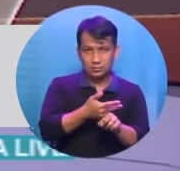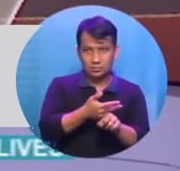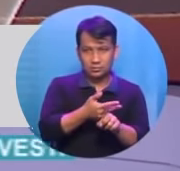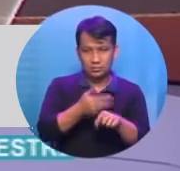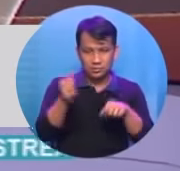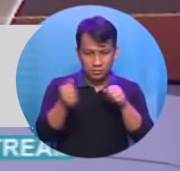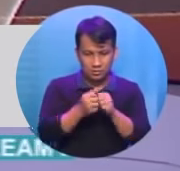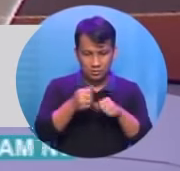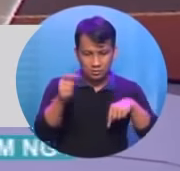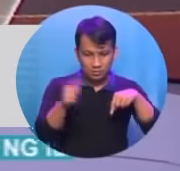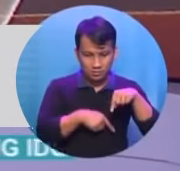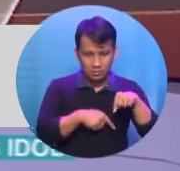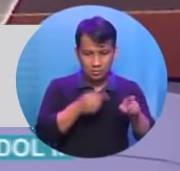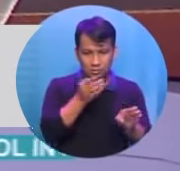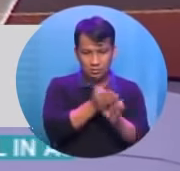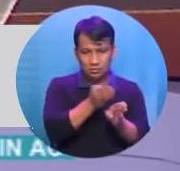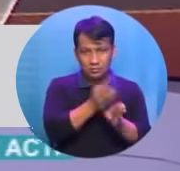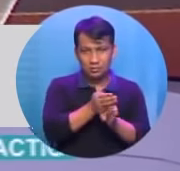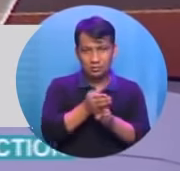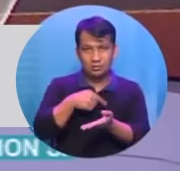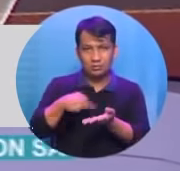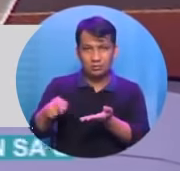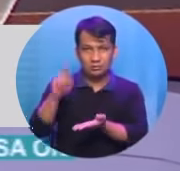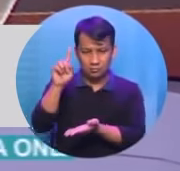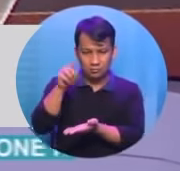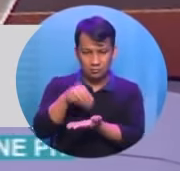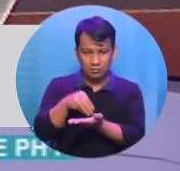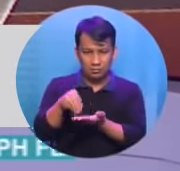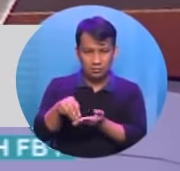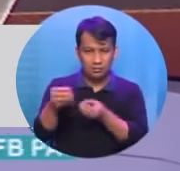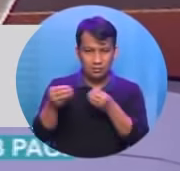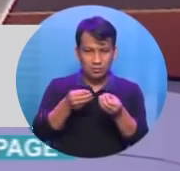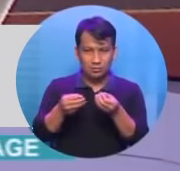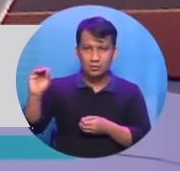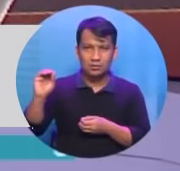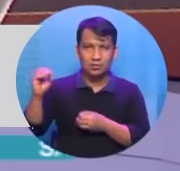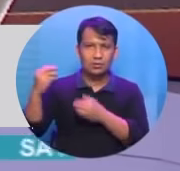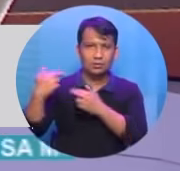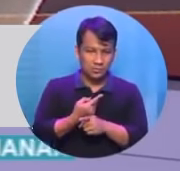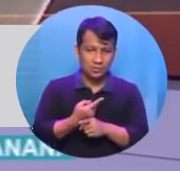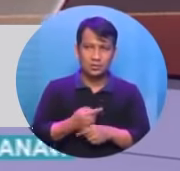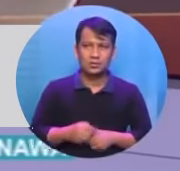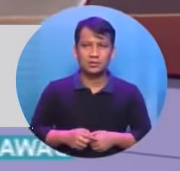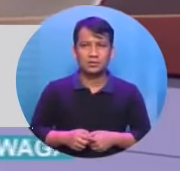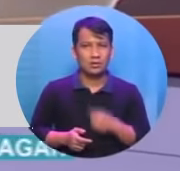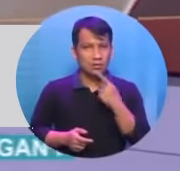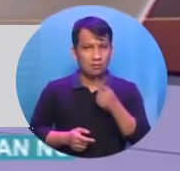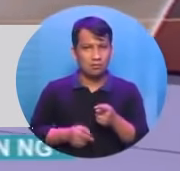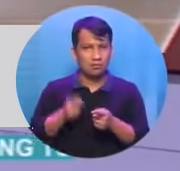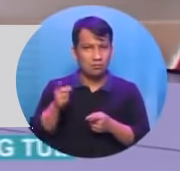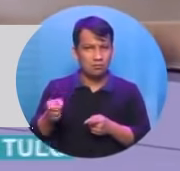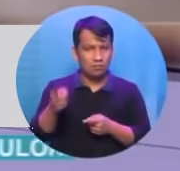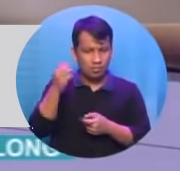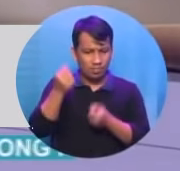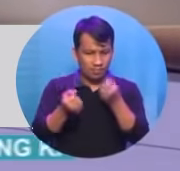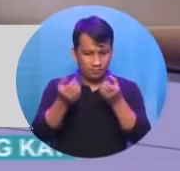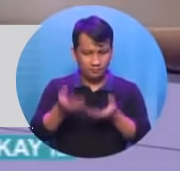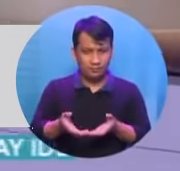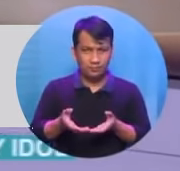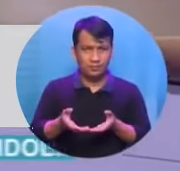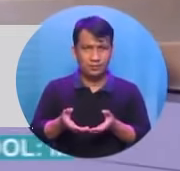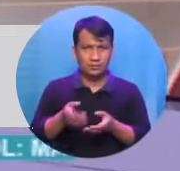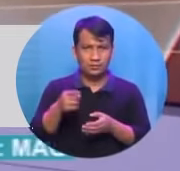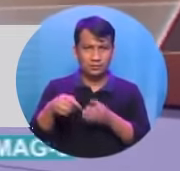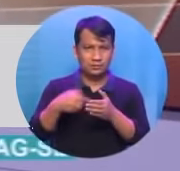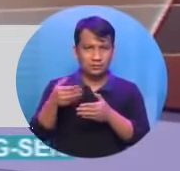po. At saka kung bus po yan, magbabayad ng 1 million. Pero ang operator po ang liable yan. Correct. Nang sa gayon, ito pong driver, may